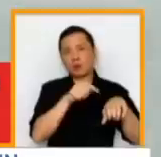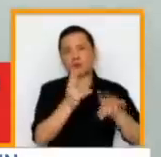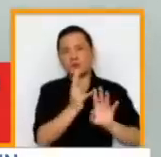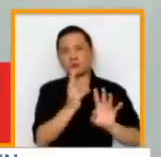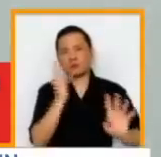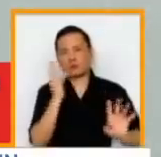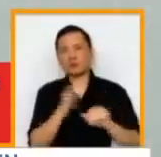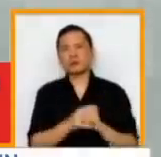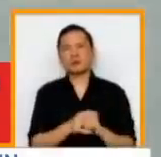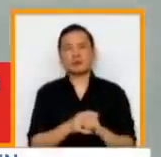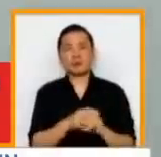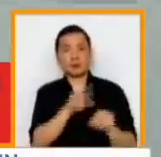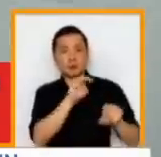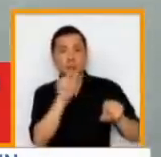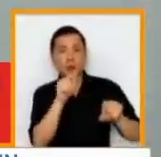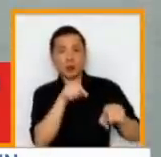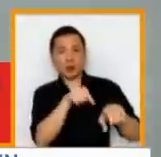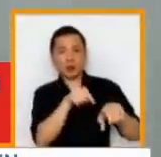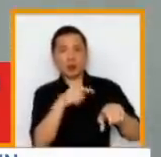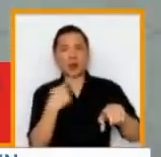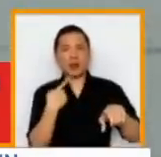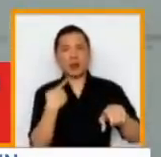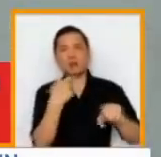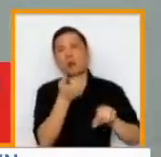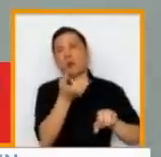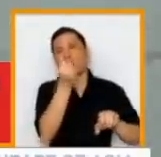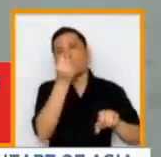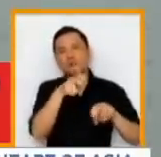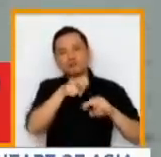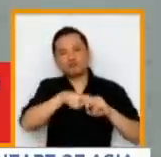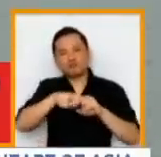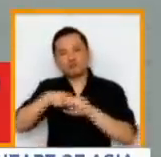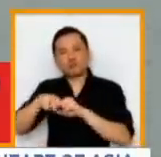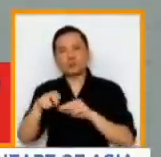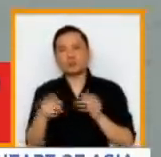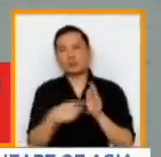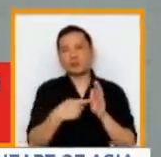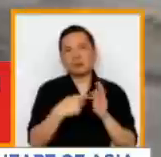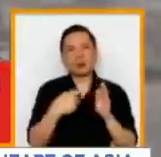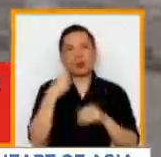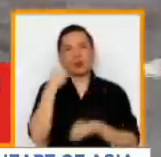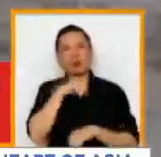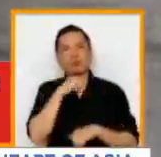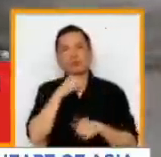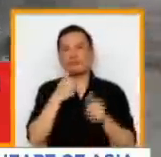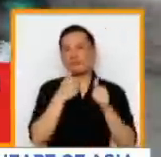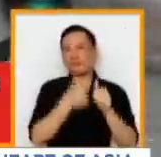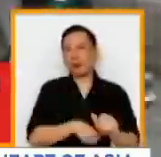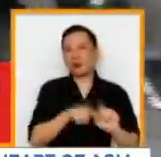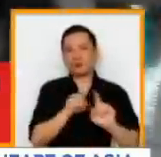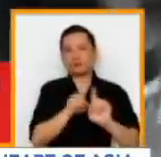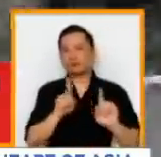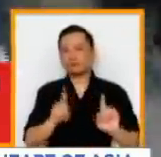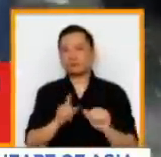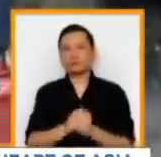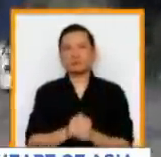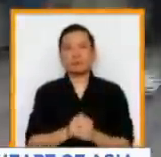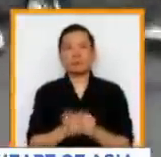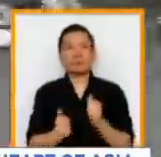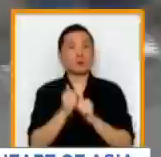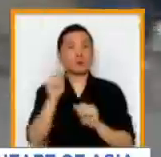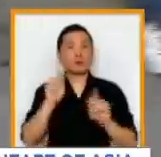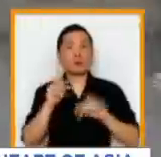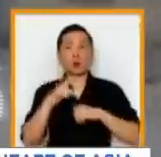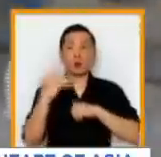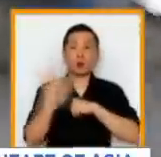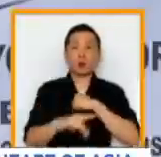ng mall at kanya-kanyang pwesto ang mga magpaparehistro. Kung minsan, hindi na nasusunod ang physical distancing. Mas inagahan na raw ng iba dahil inaabutan